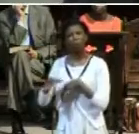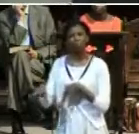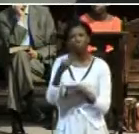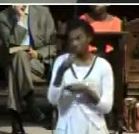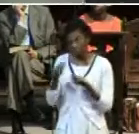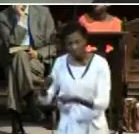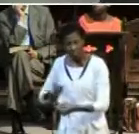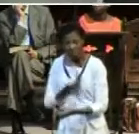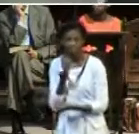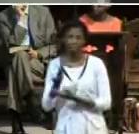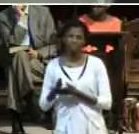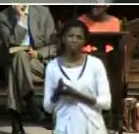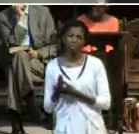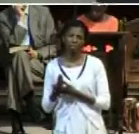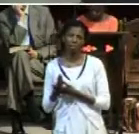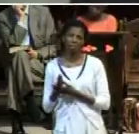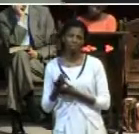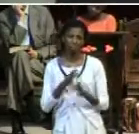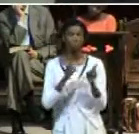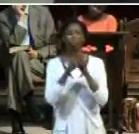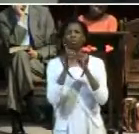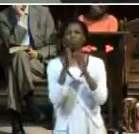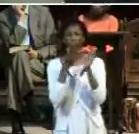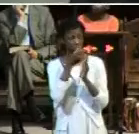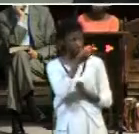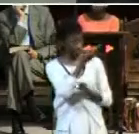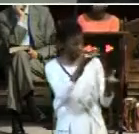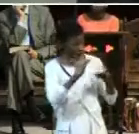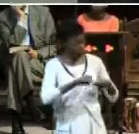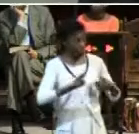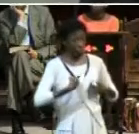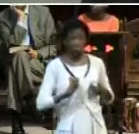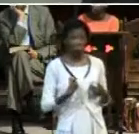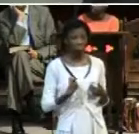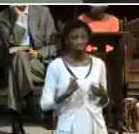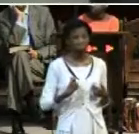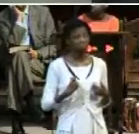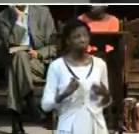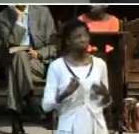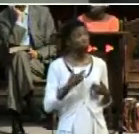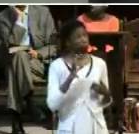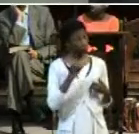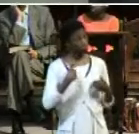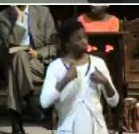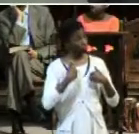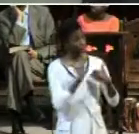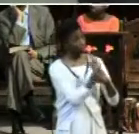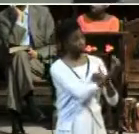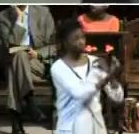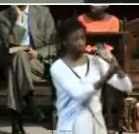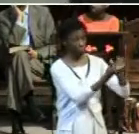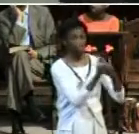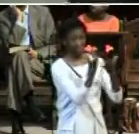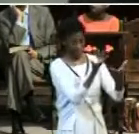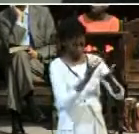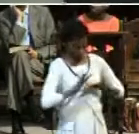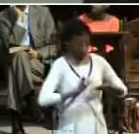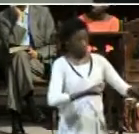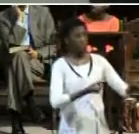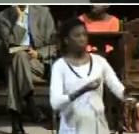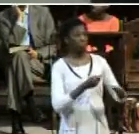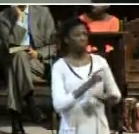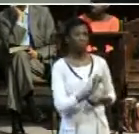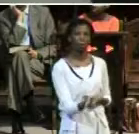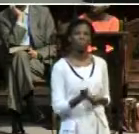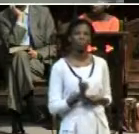Il dit à Simon, tu vois, tu ne m'as pas accueilli. Tu m'as reçu, mais tu ne m'as pas accueilli, véritablement comme un accueil.